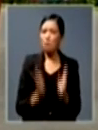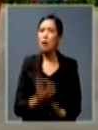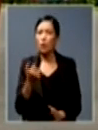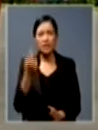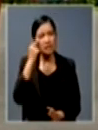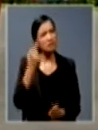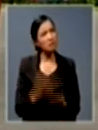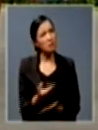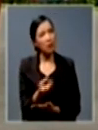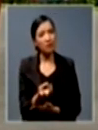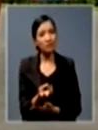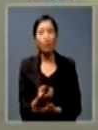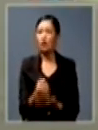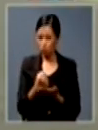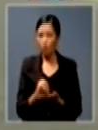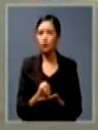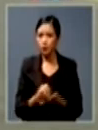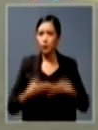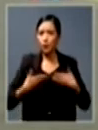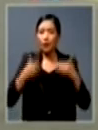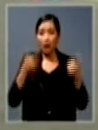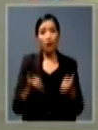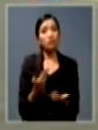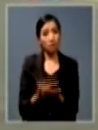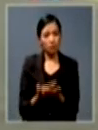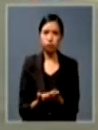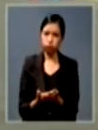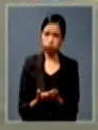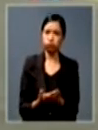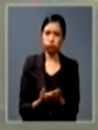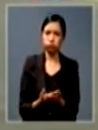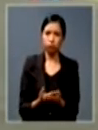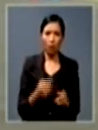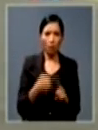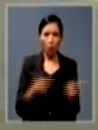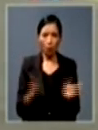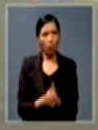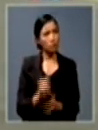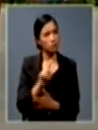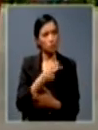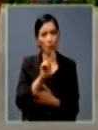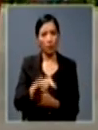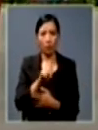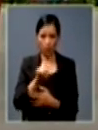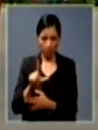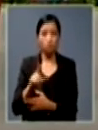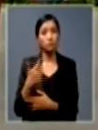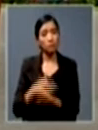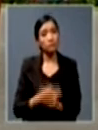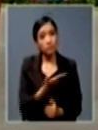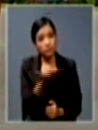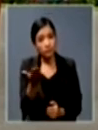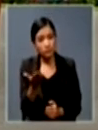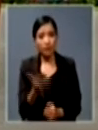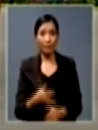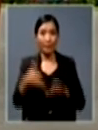าก็ช่วยบรรเทาได ้บรรเทาได้และที่สำคัญคือเป็นเงินรวมเนี่ยก็ไม่ใช่น้อยนะครับก็12,000กว่าล้านนะฮะ ถ้าเกิดคุณผู้ชมนะคะที่